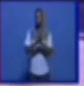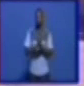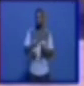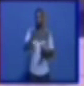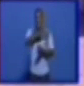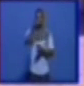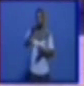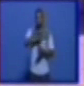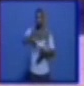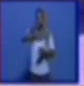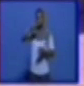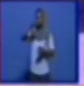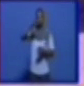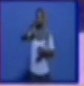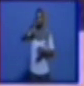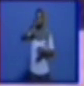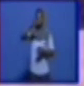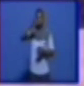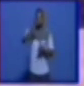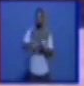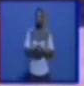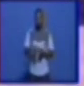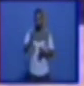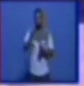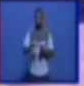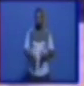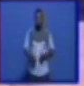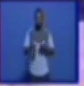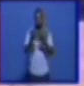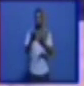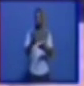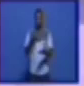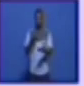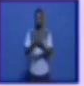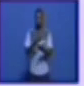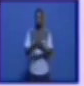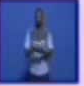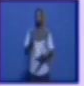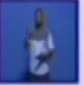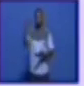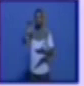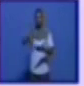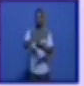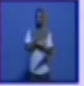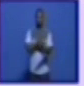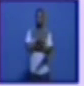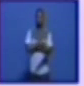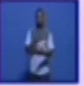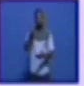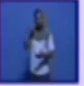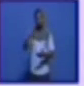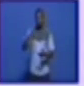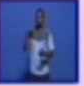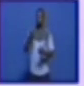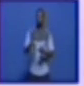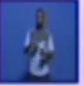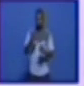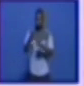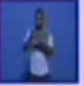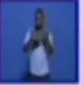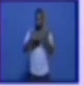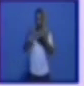BADEA contribue à 1,5 milliard de francs CFA pour la réalisation de ce centre qui nécessite au